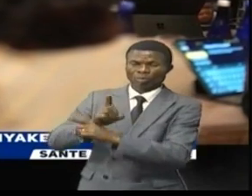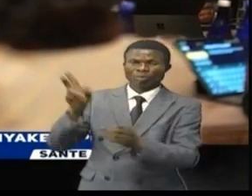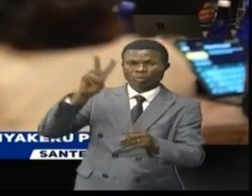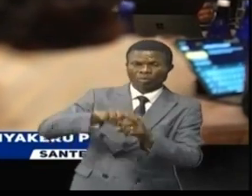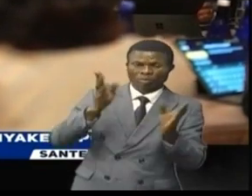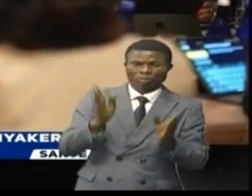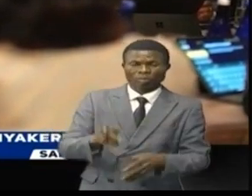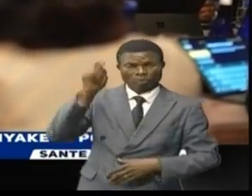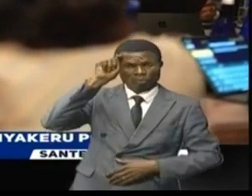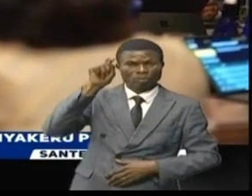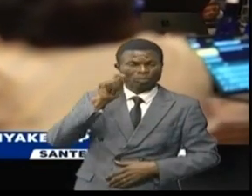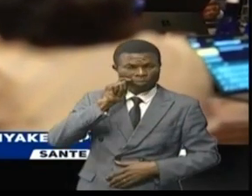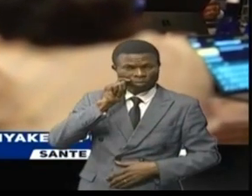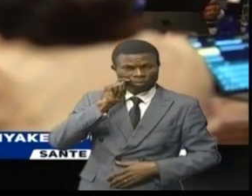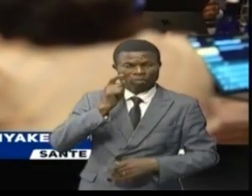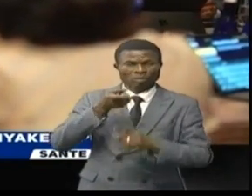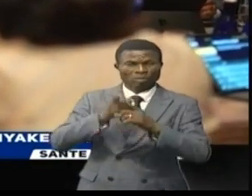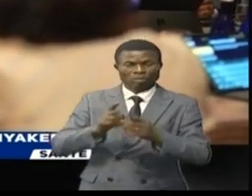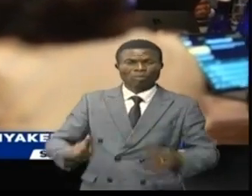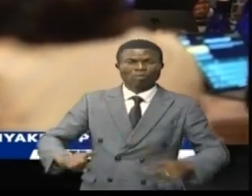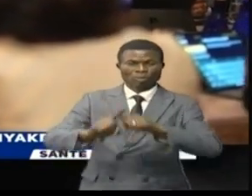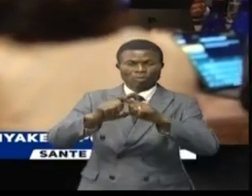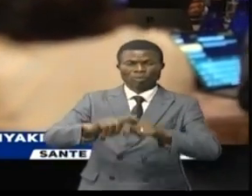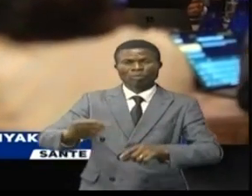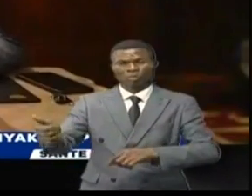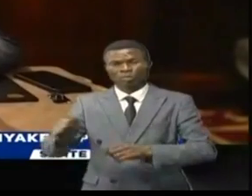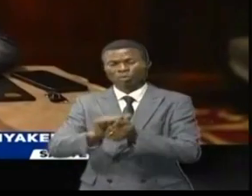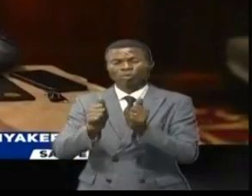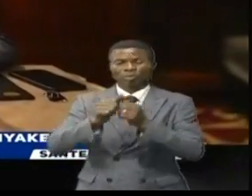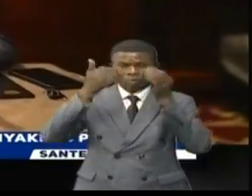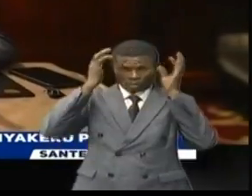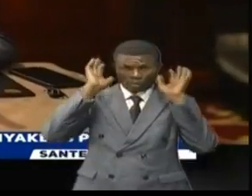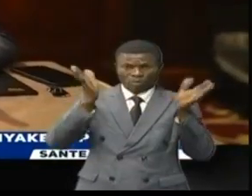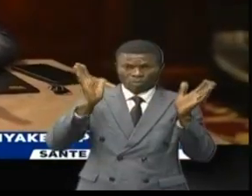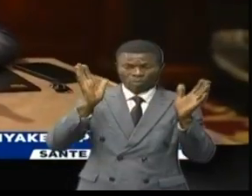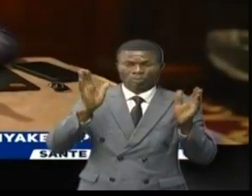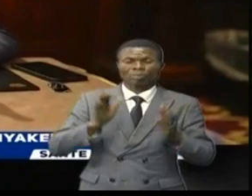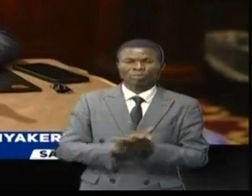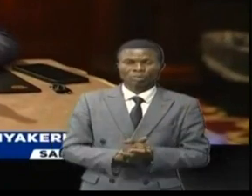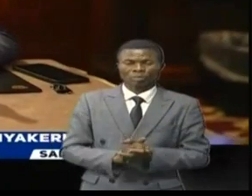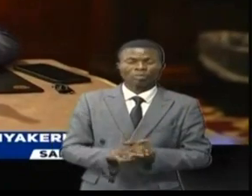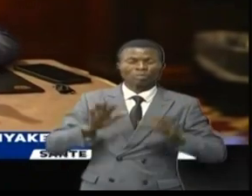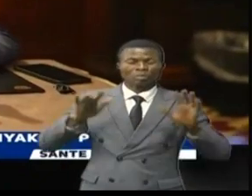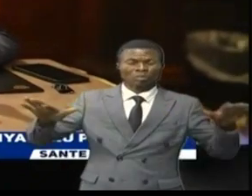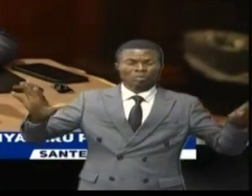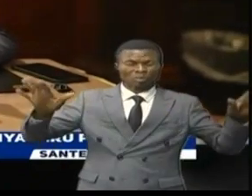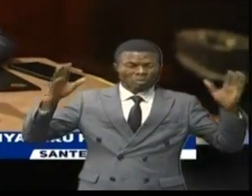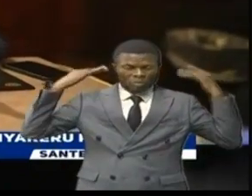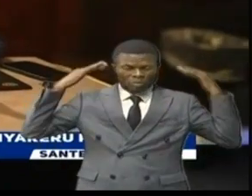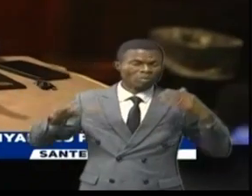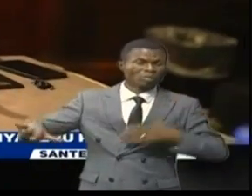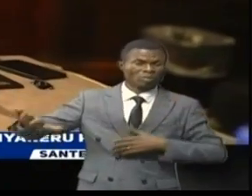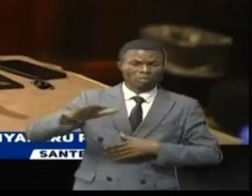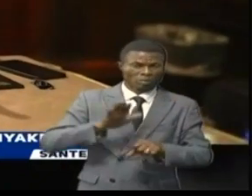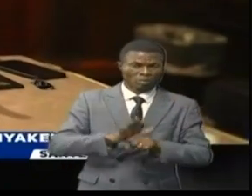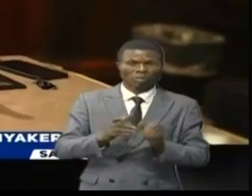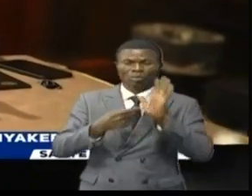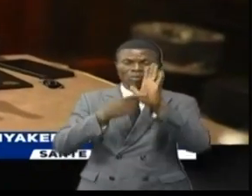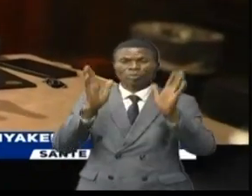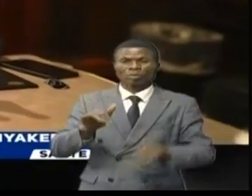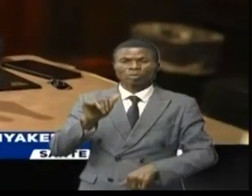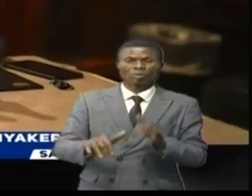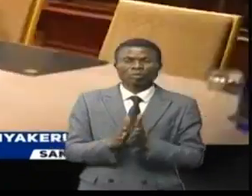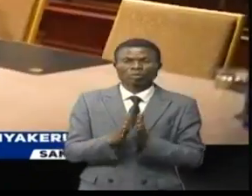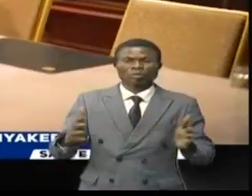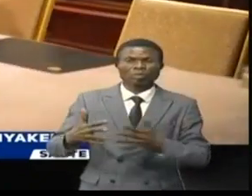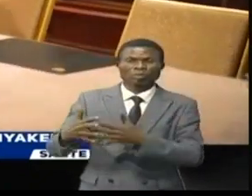des violences sexuelles liées aux conflits et autres crimes graves a eu des échos outre-Atlantique. La représentante du secrétaire